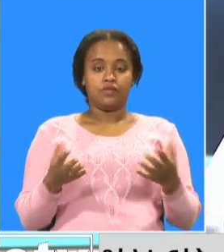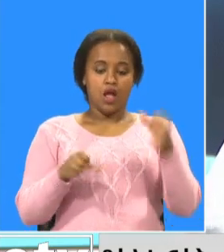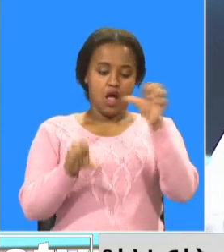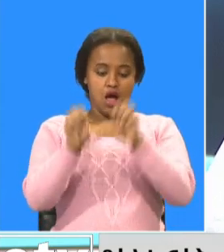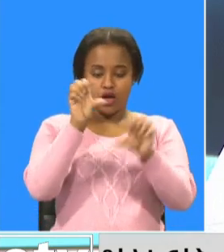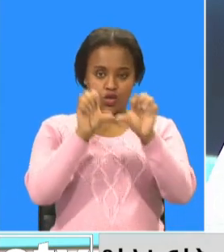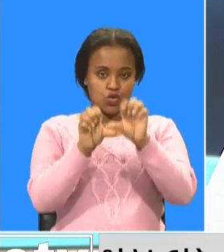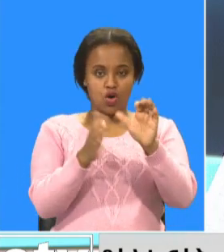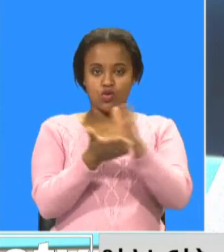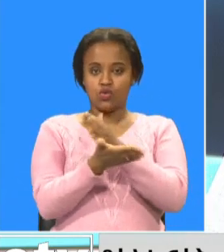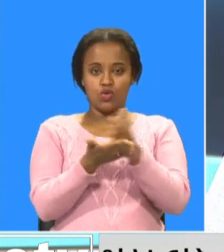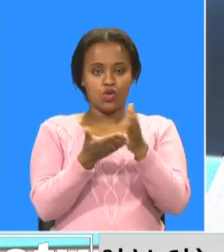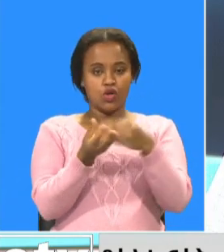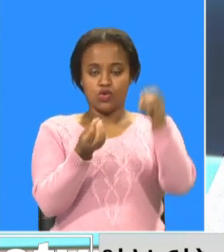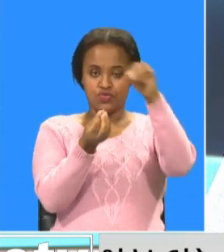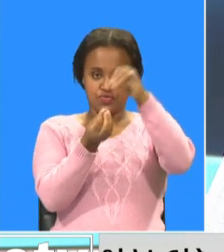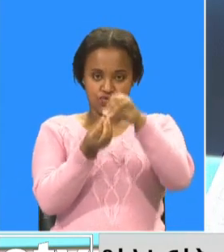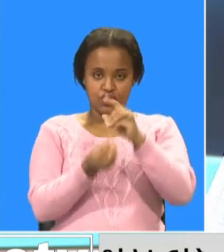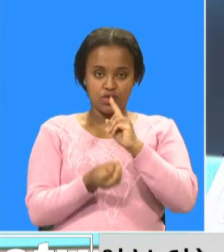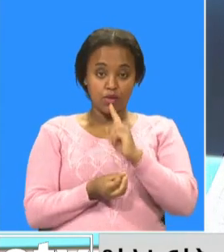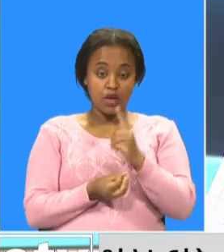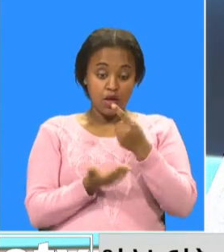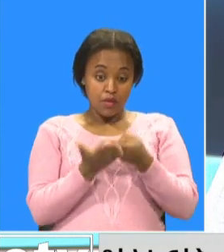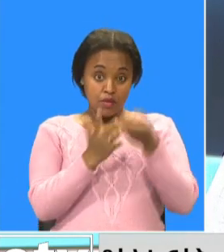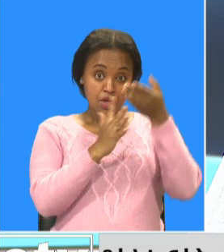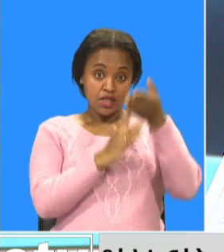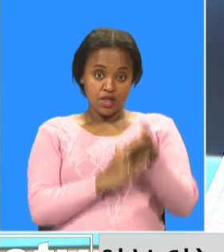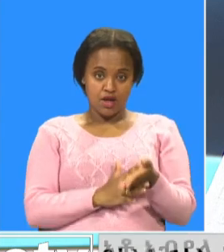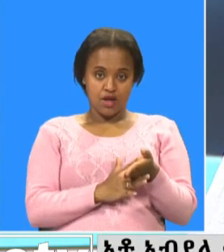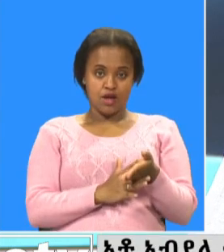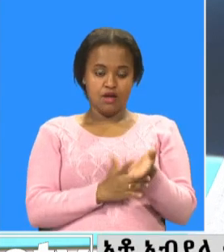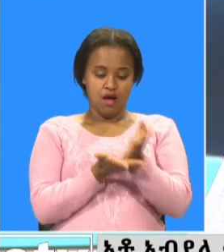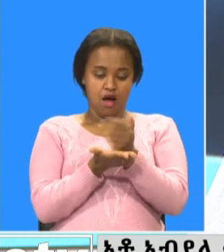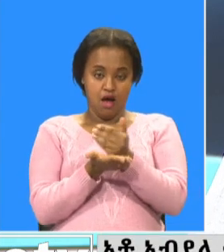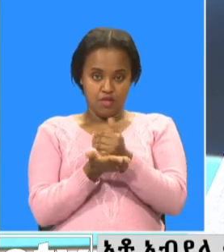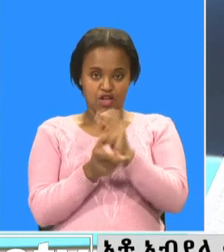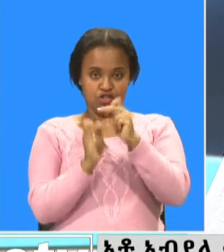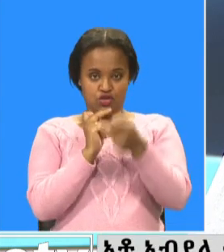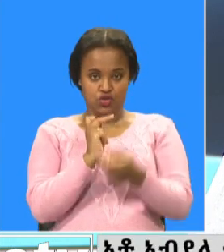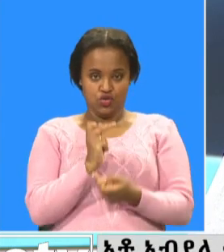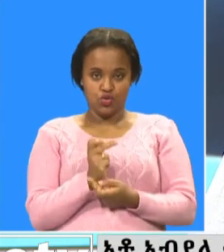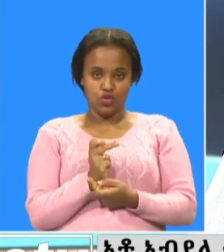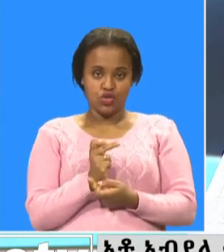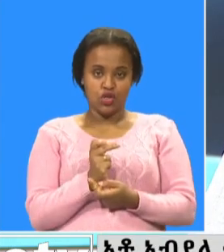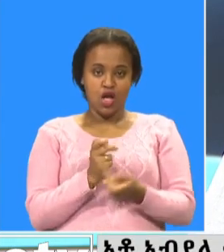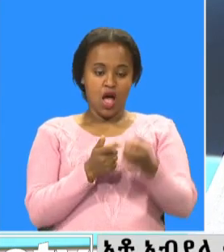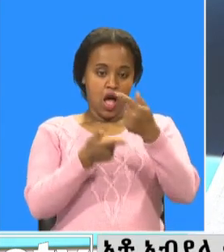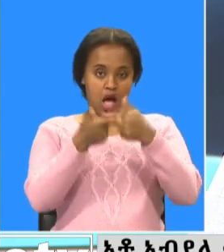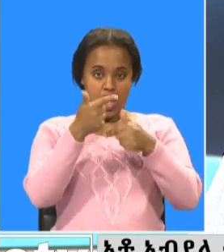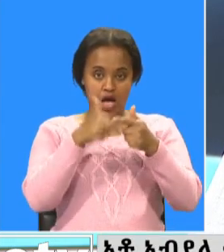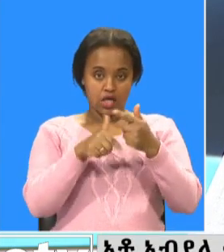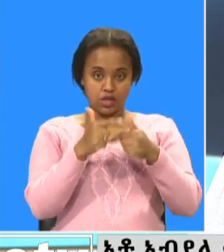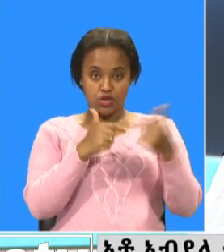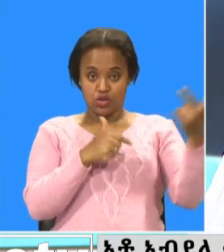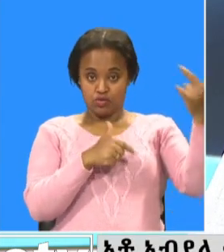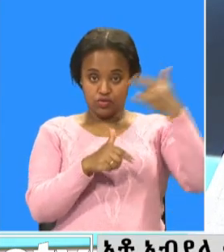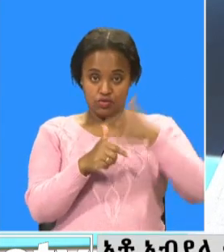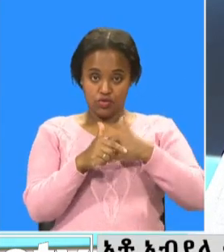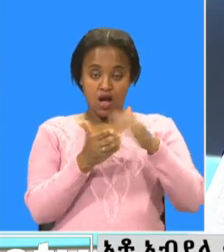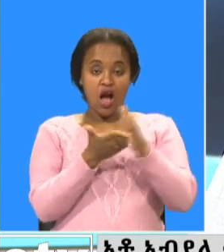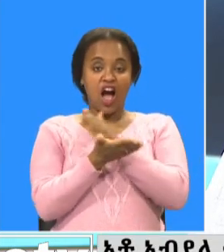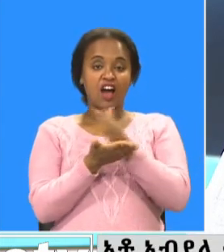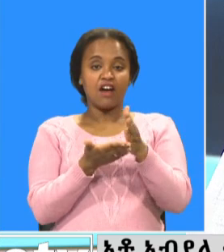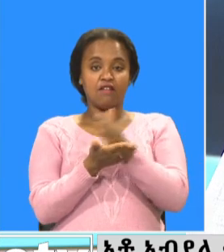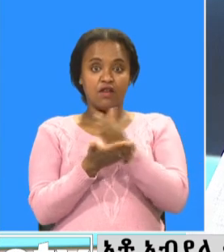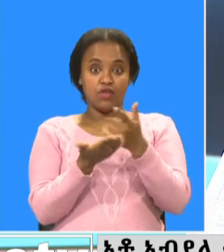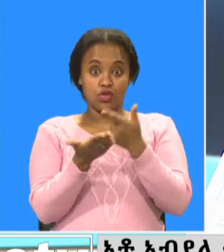አስተዋጽኦ ተሳትፎ ሲታከልበት ነው። ስለዚህ በዚህ ረገድ አምራች ድርጅቶች፣ አስመጪዎች፣ አከፋፋዮች፣ በተለይ በዚህ ዘርፍ